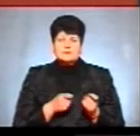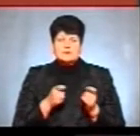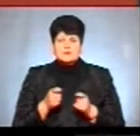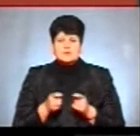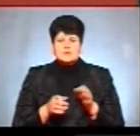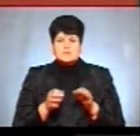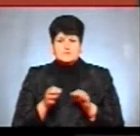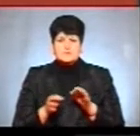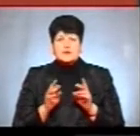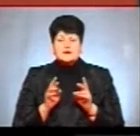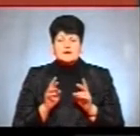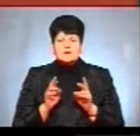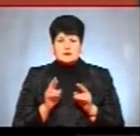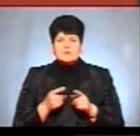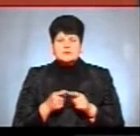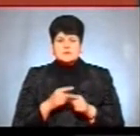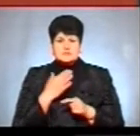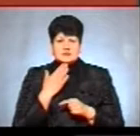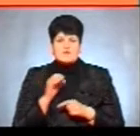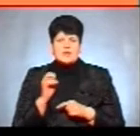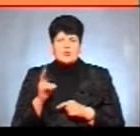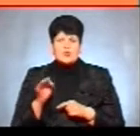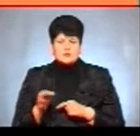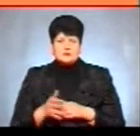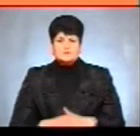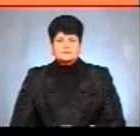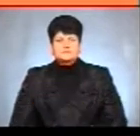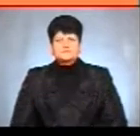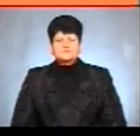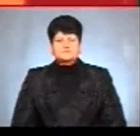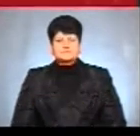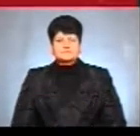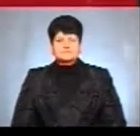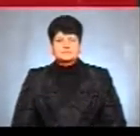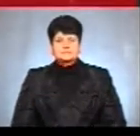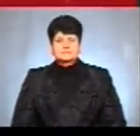природи, яку саме ми запитали у еколога. Дивимось.